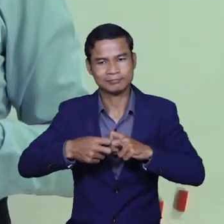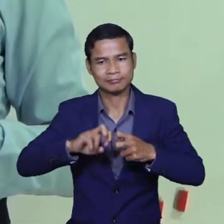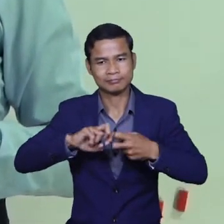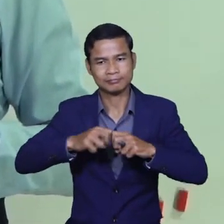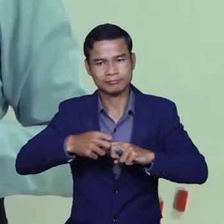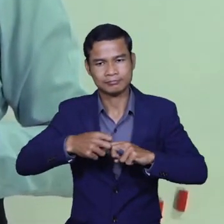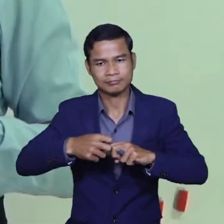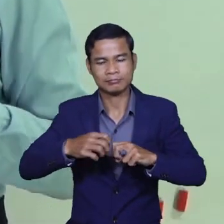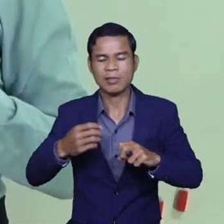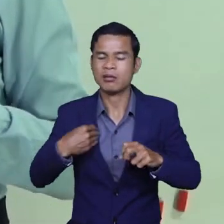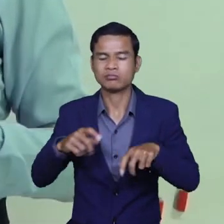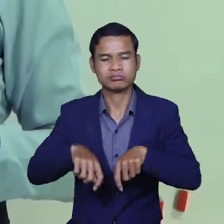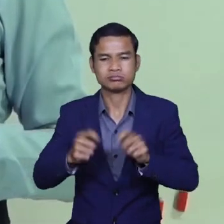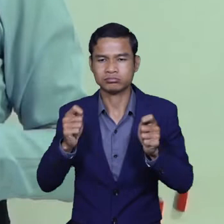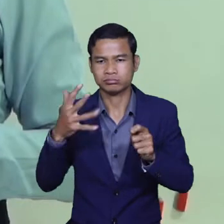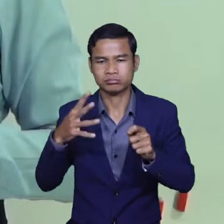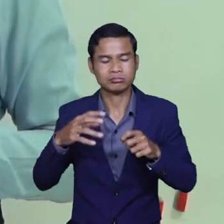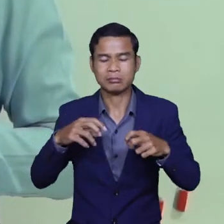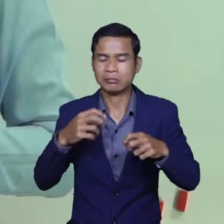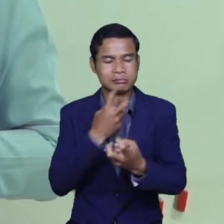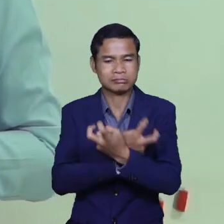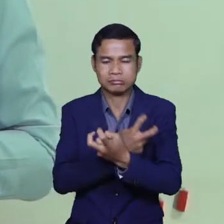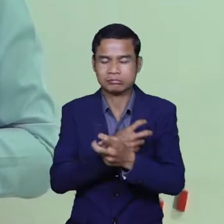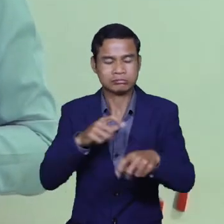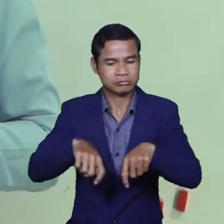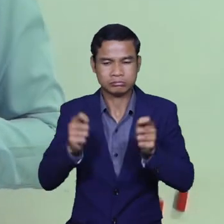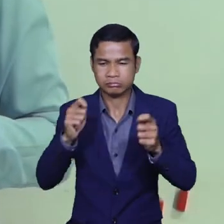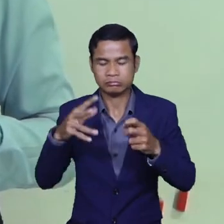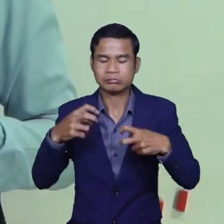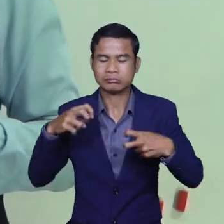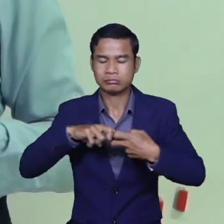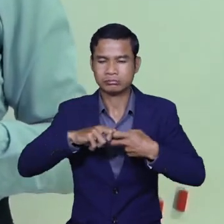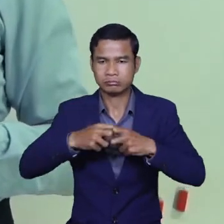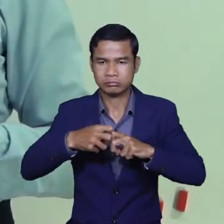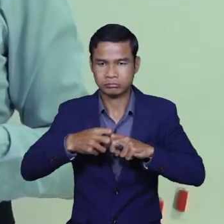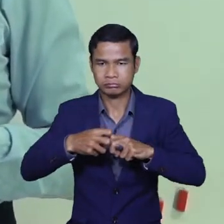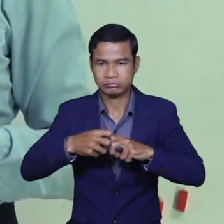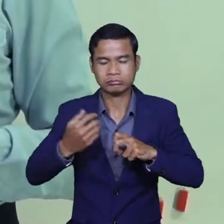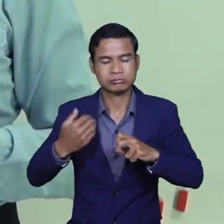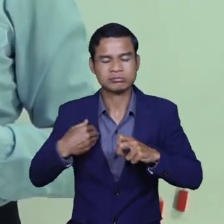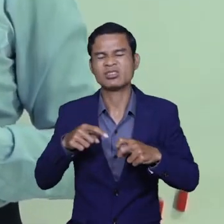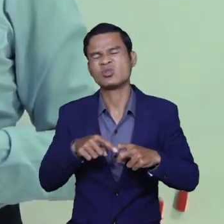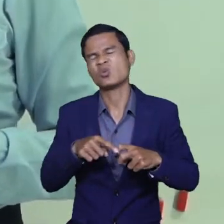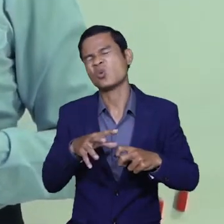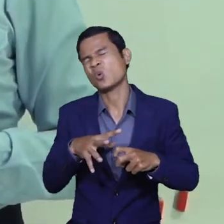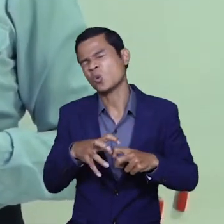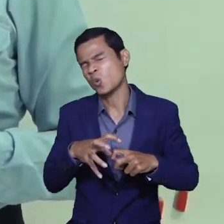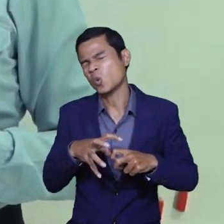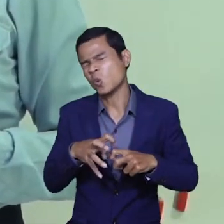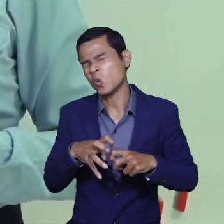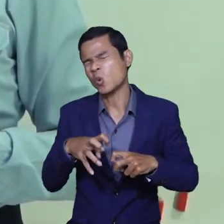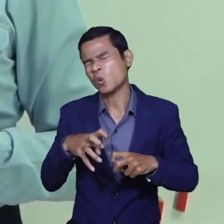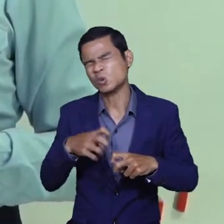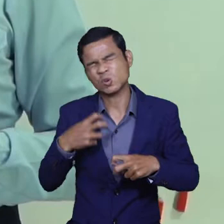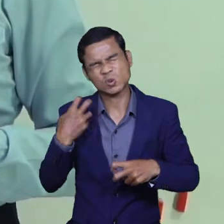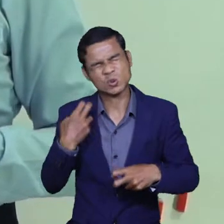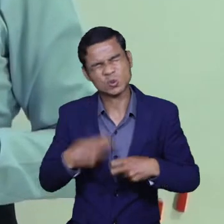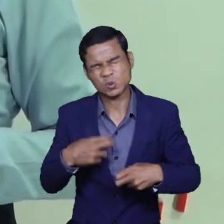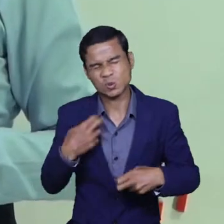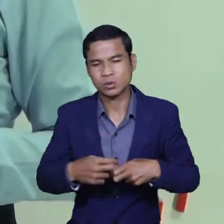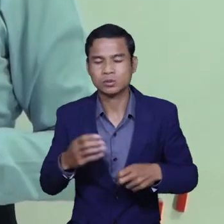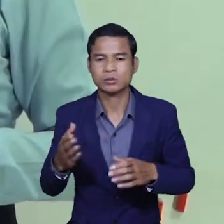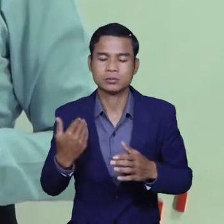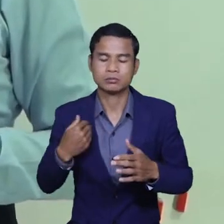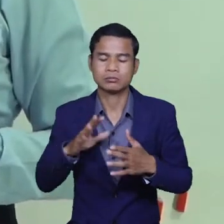ងឆ្អឹងនឹងអត់បាក់ទេប៉ុន្តែវាក្រិចណាកូនណាអញ្ចឹងពេលដែលឆ្អឹងយើងក្រិចគឺធ្វើឲ្យយើងចាឈឺចាប់ចានៅសន្លាក់ណា